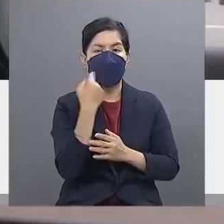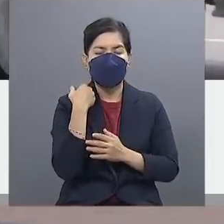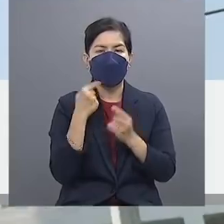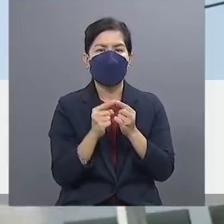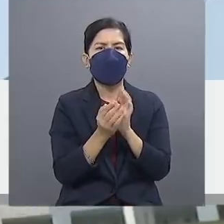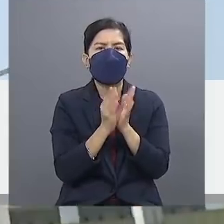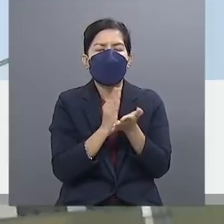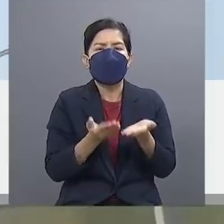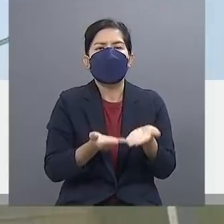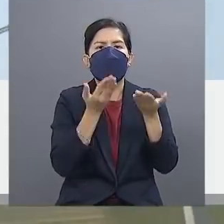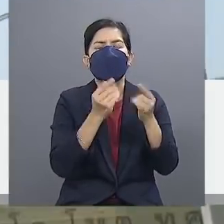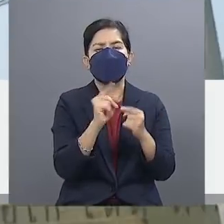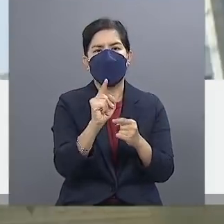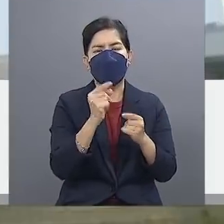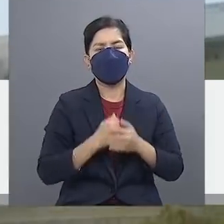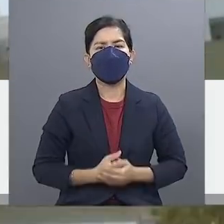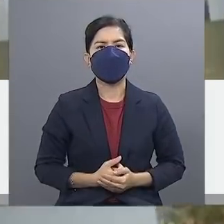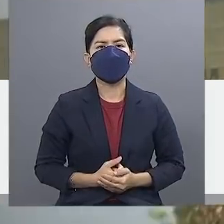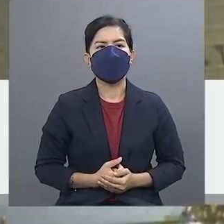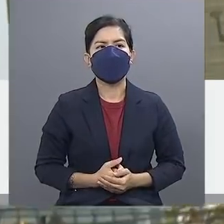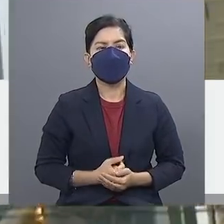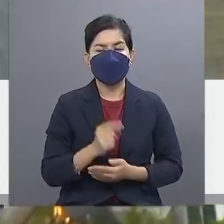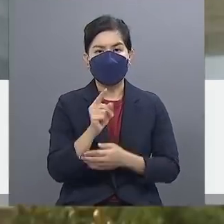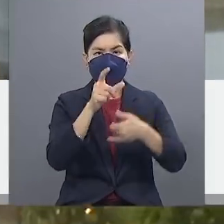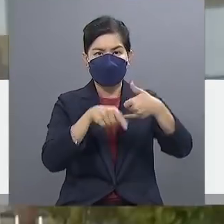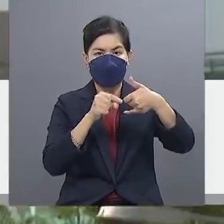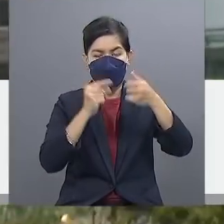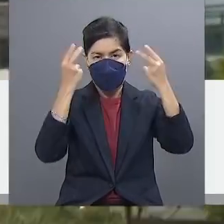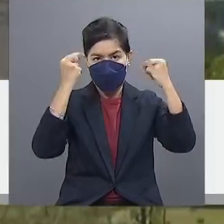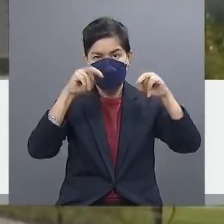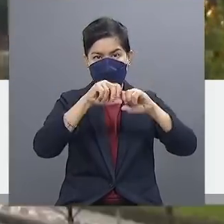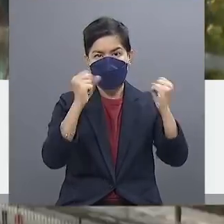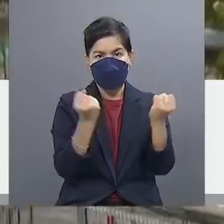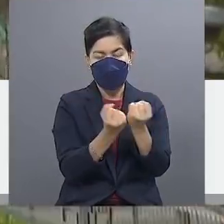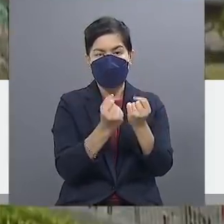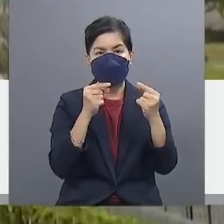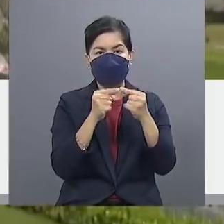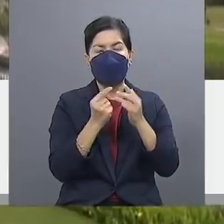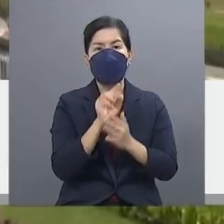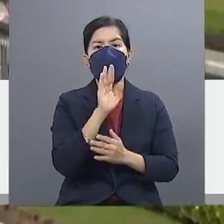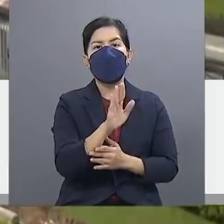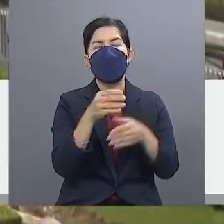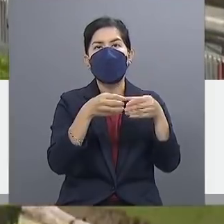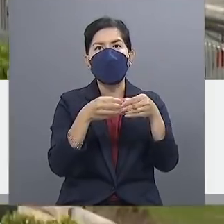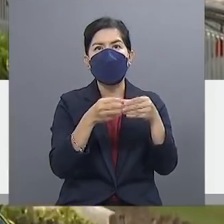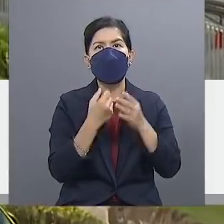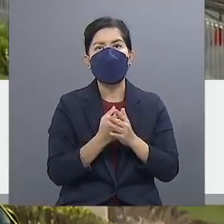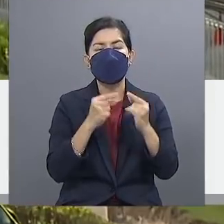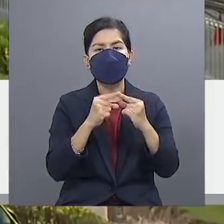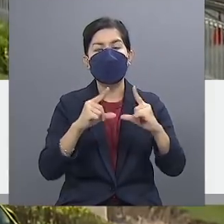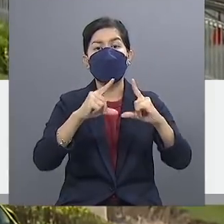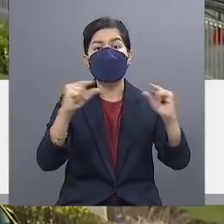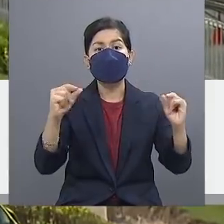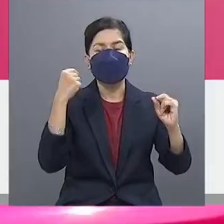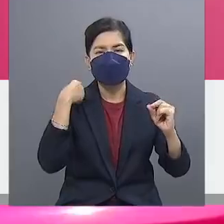ทางด้านของนายวิทูลแนวพาณิชย์นายกสมาคมการค้าเครือข่ายแท็กซี่ไทยนะคะขอให้กระทรวงพลังงานพิจารณาปรับลดราคาค่าก๊